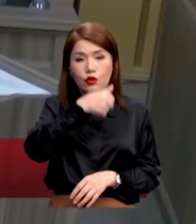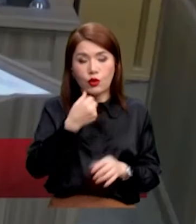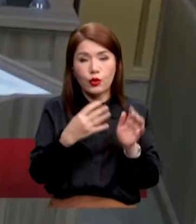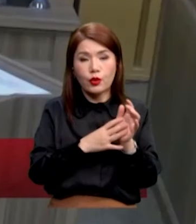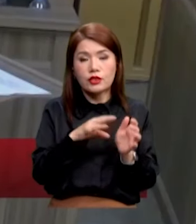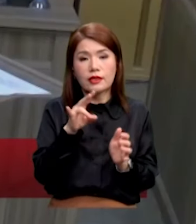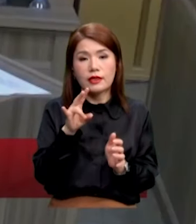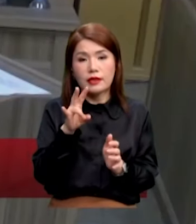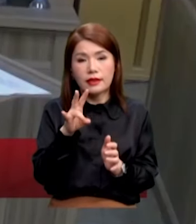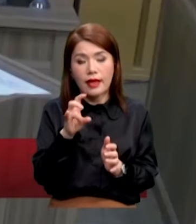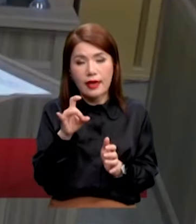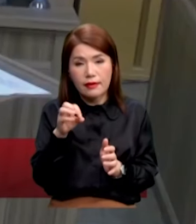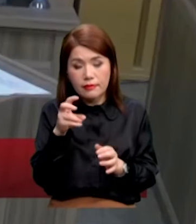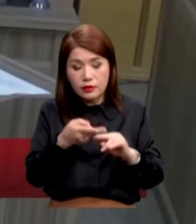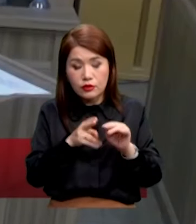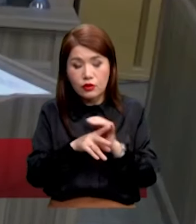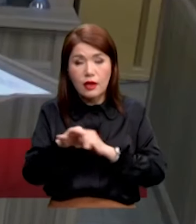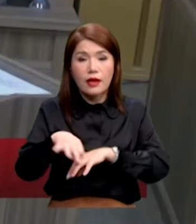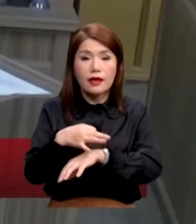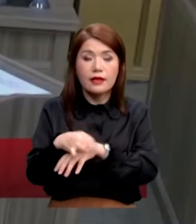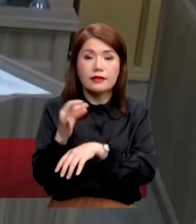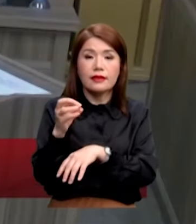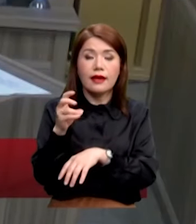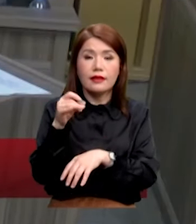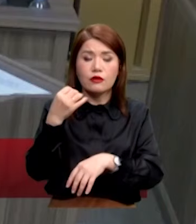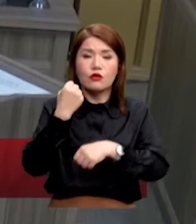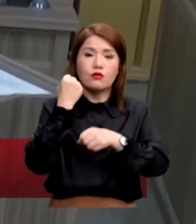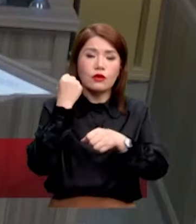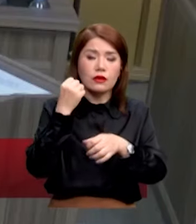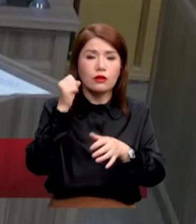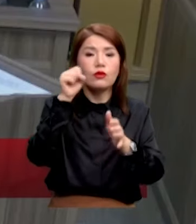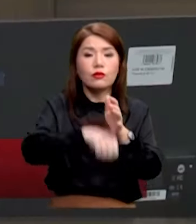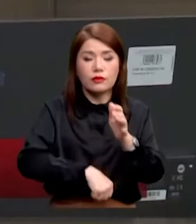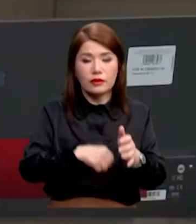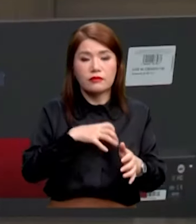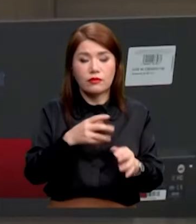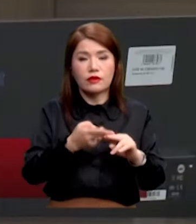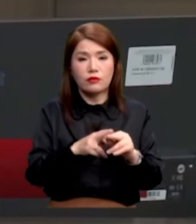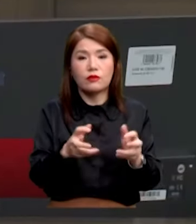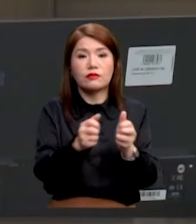9 қарашада әйелі Салтанат Нүкенованы өлтірді деген айыппен ұсталған болатын.